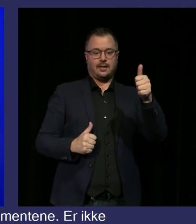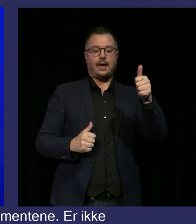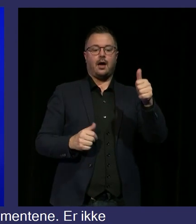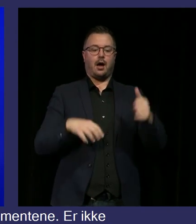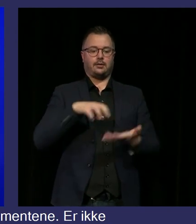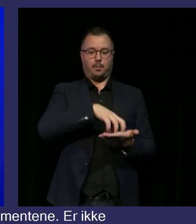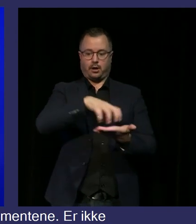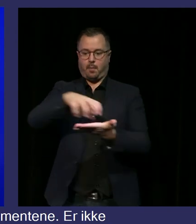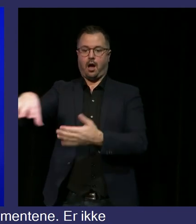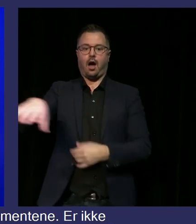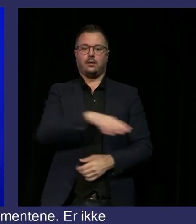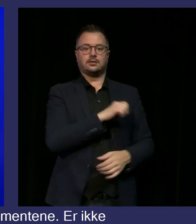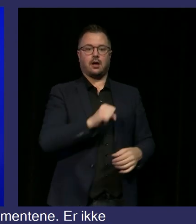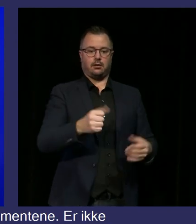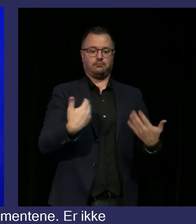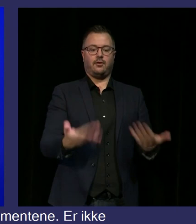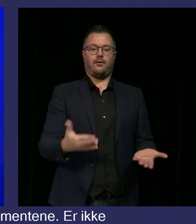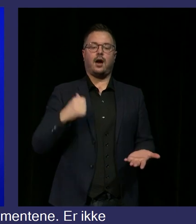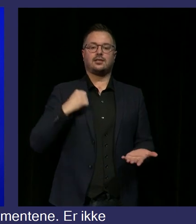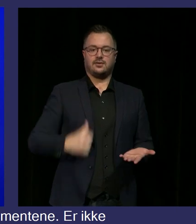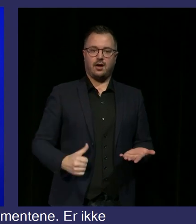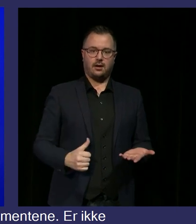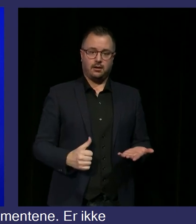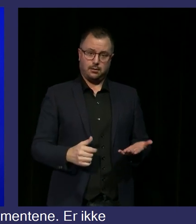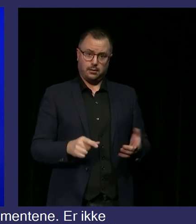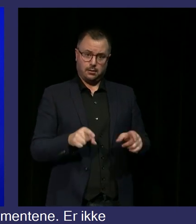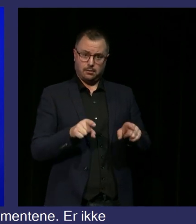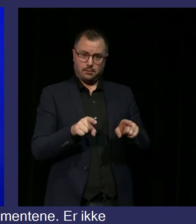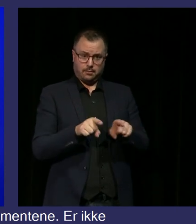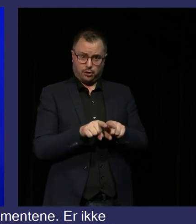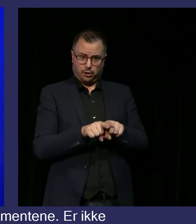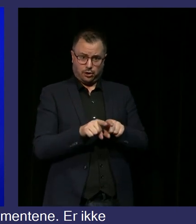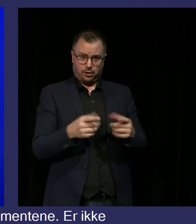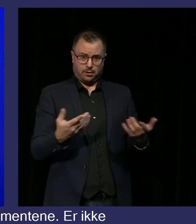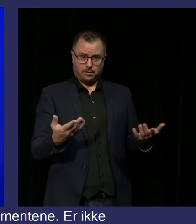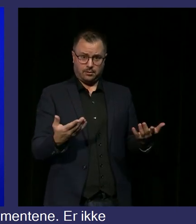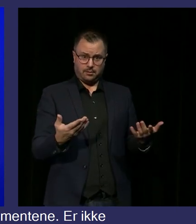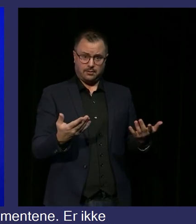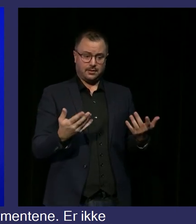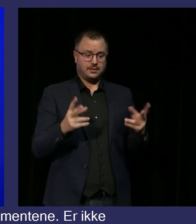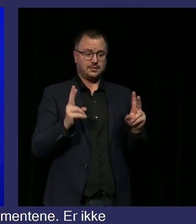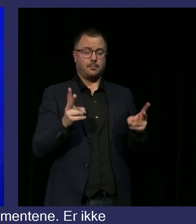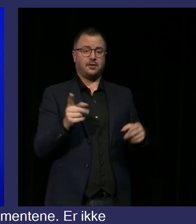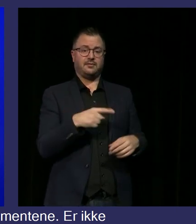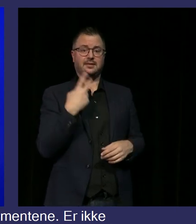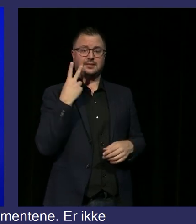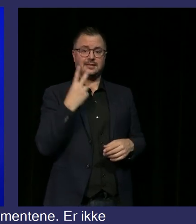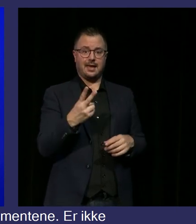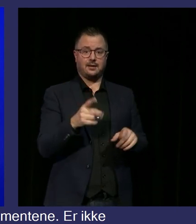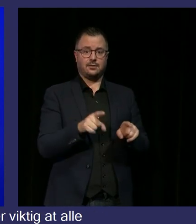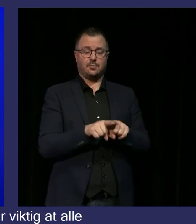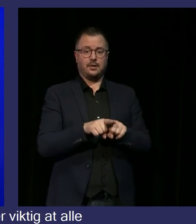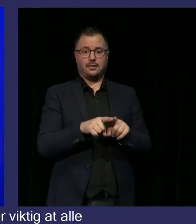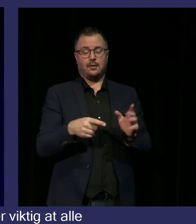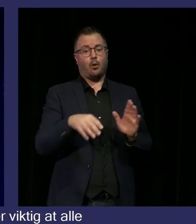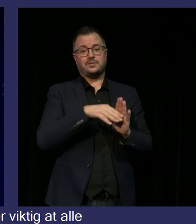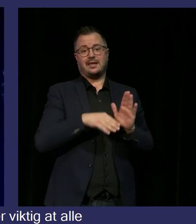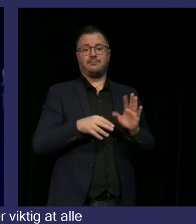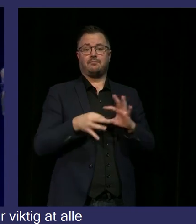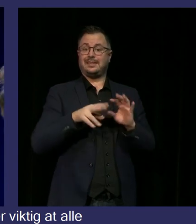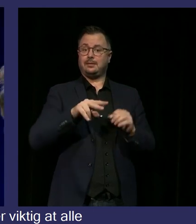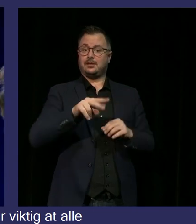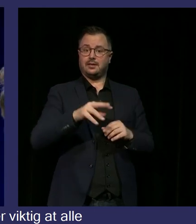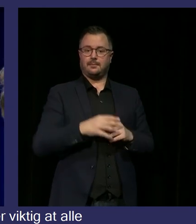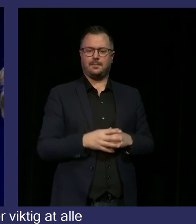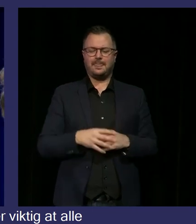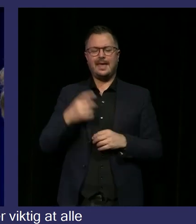departementene. Ikke det, altså, ikke det nær sagt det vi ser på som en oppskrift for pulverisering? Jeg tror det litt, sånn